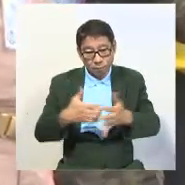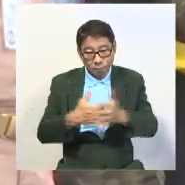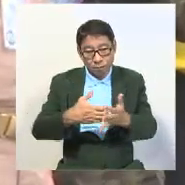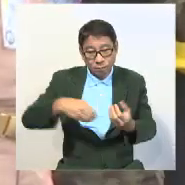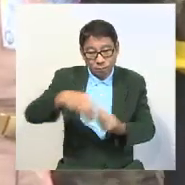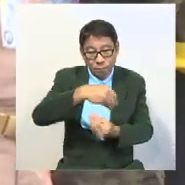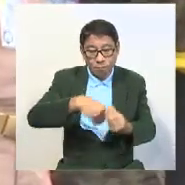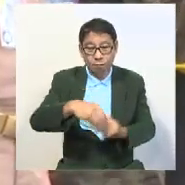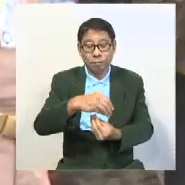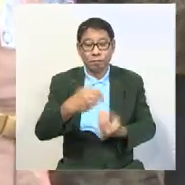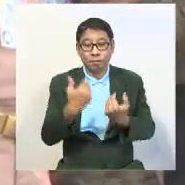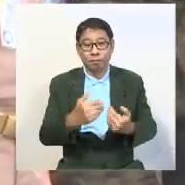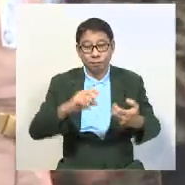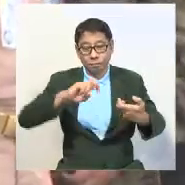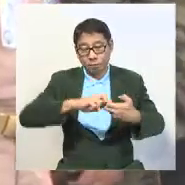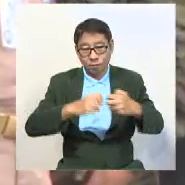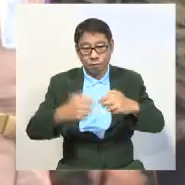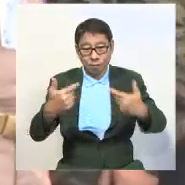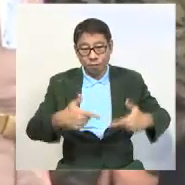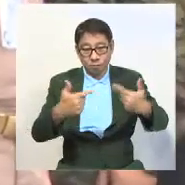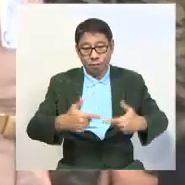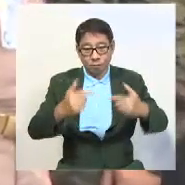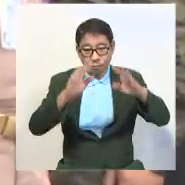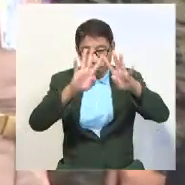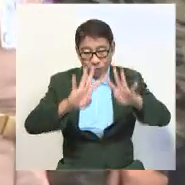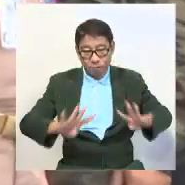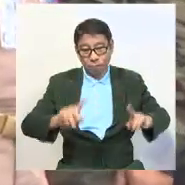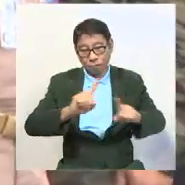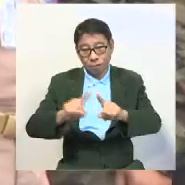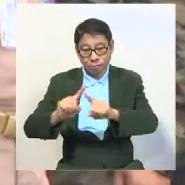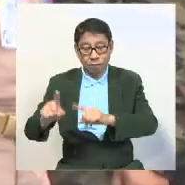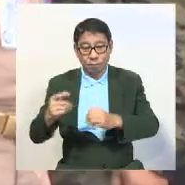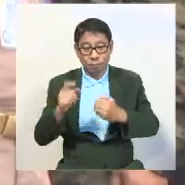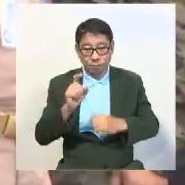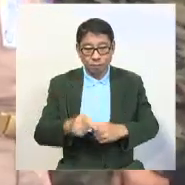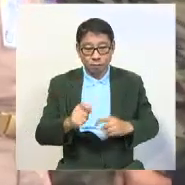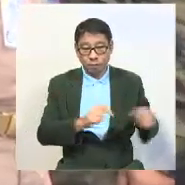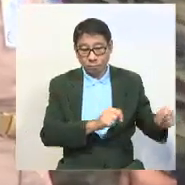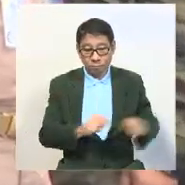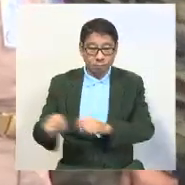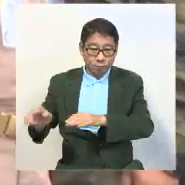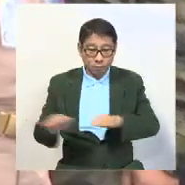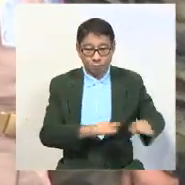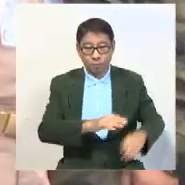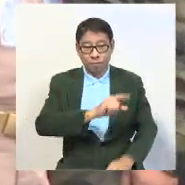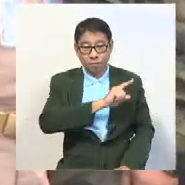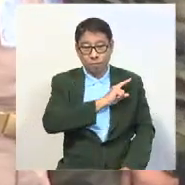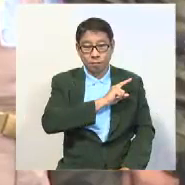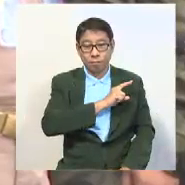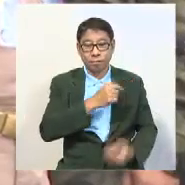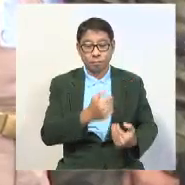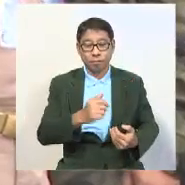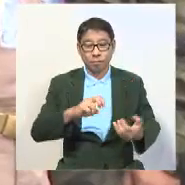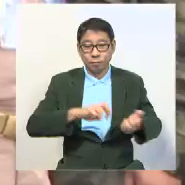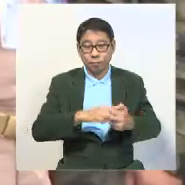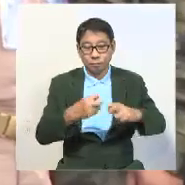กิจนะไม่ว่าจะเรื่องความขัดแย้งต่างๆในภูมิภาคซึ่งต่างตรงนี้เป็นสิ่งที่เราจะต้องเตรียมความพร้อมของเรานะถ้ามันไม่เ